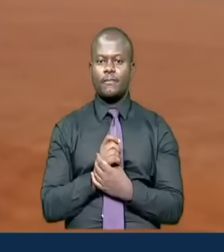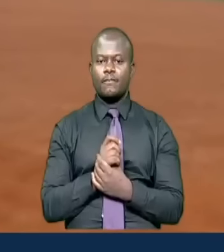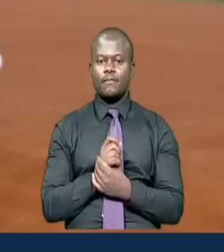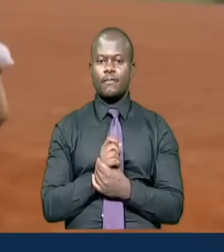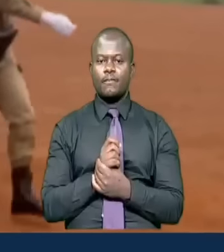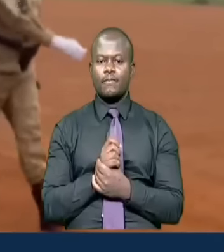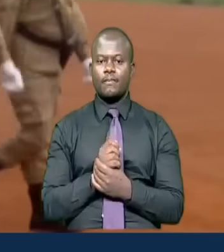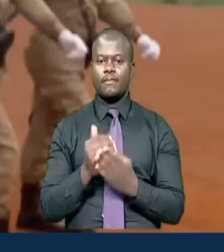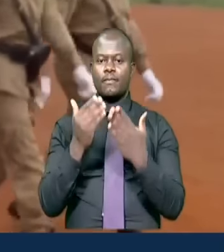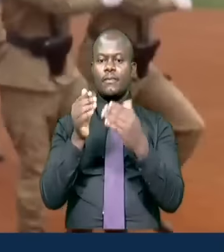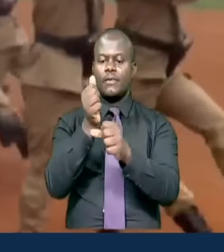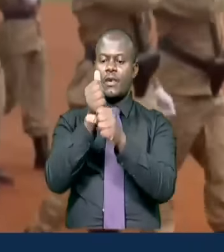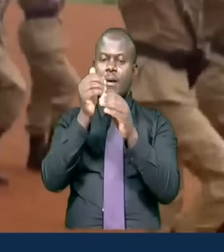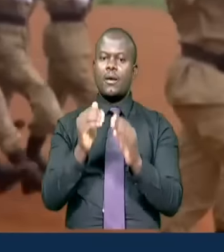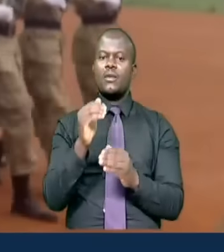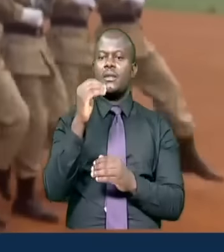Abazi